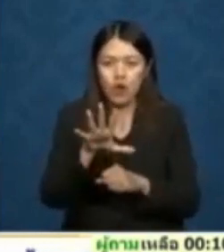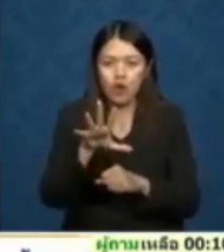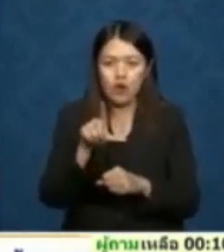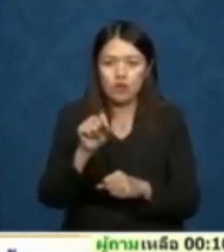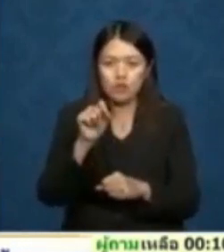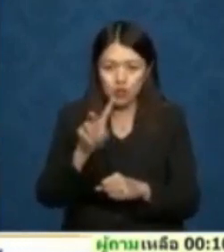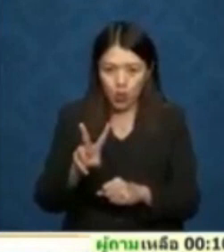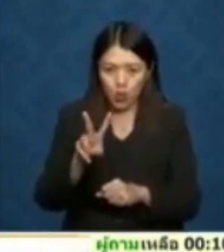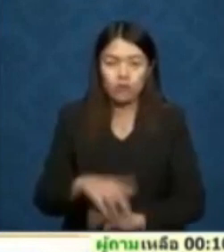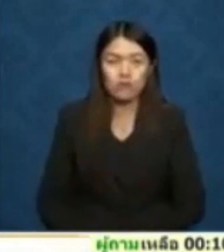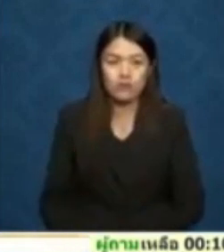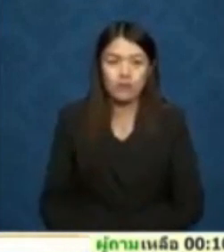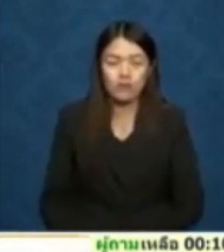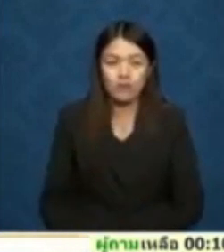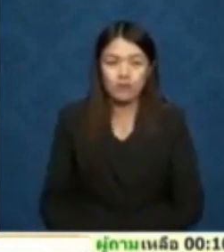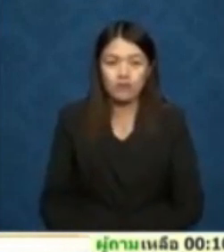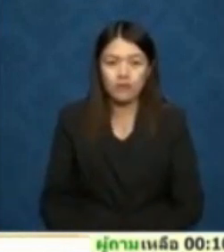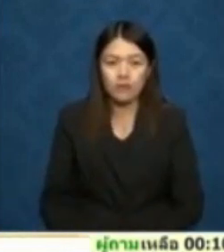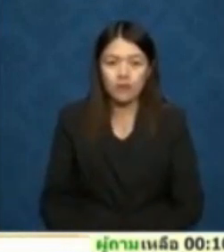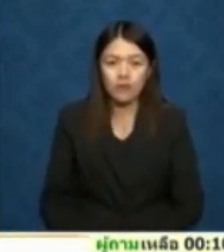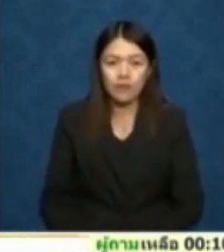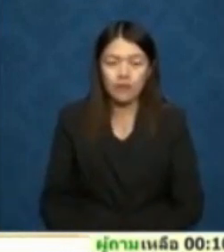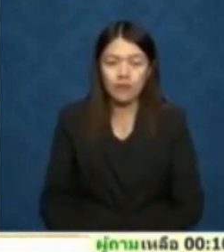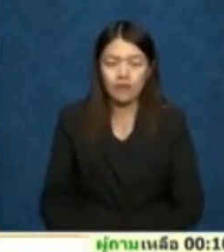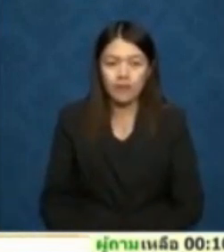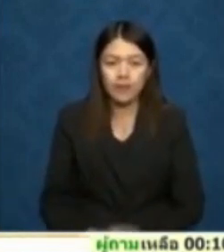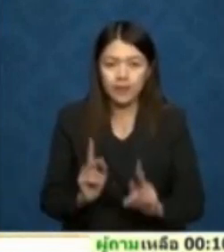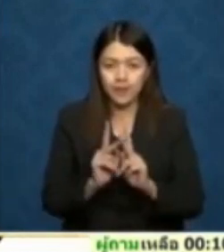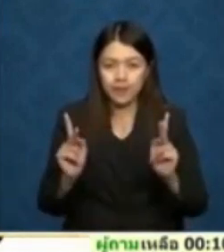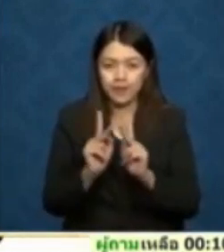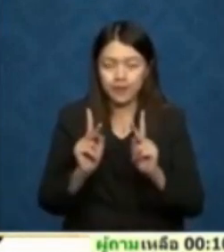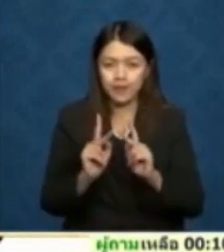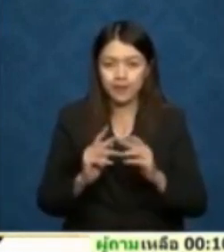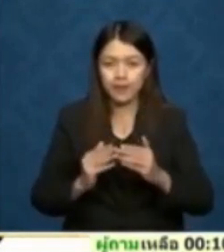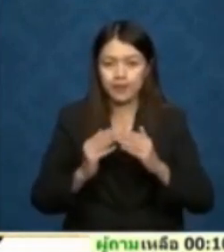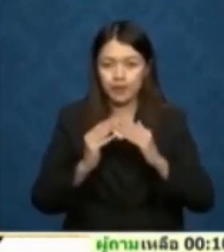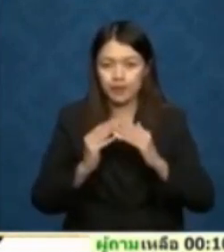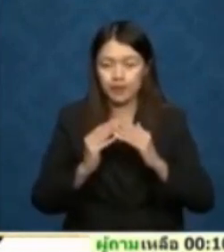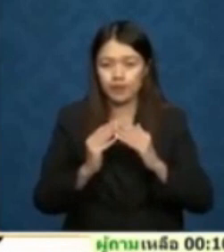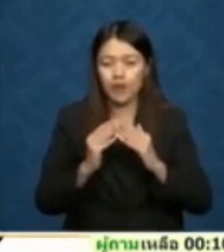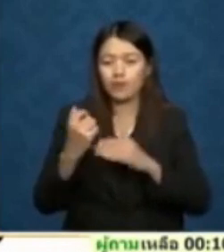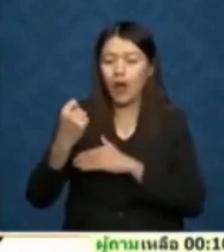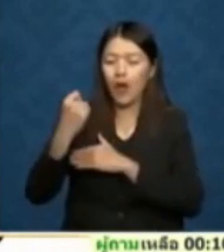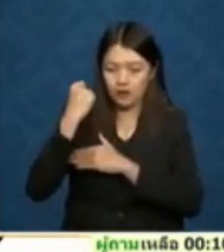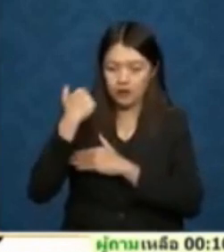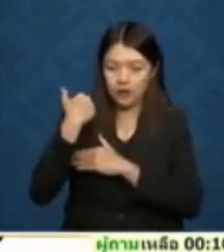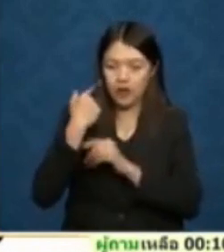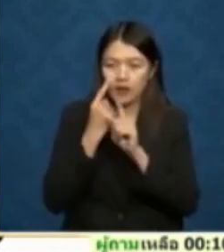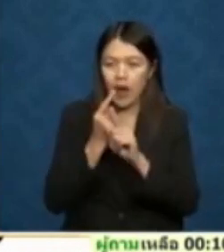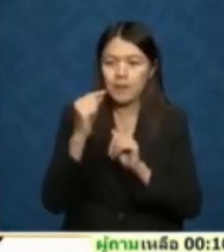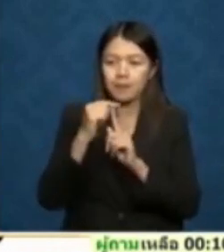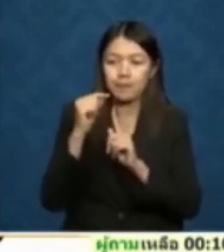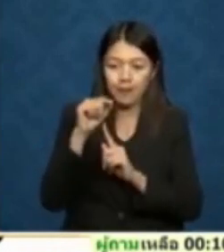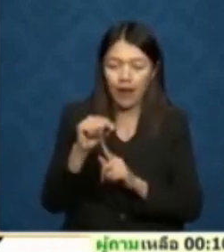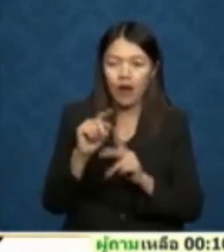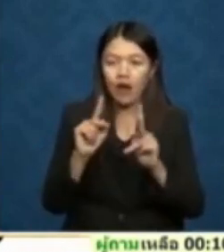2522คณะกรรมการนี้ได้จัดตั้งโดยอาศัยอำนาจตามคำสั่งคณะกร